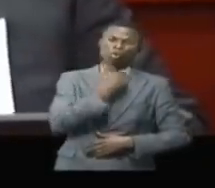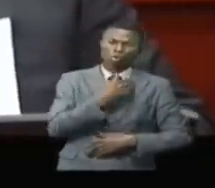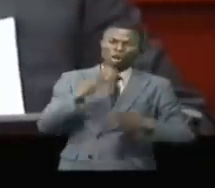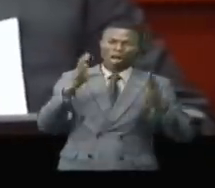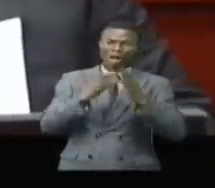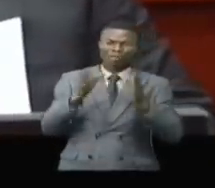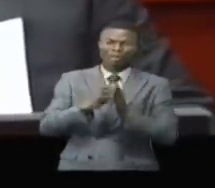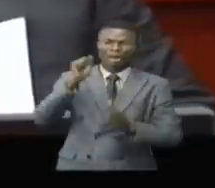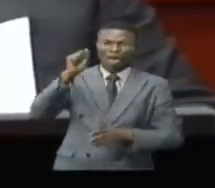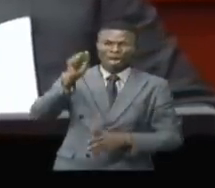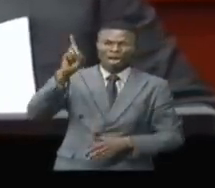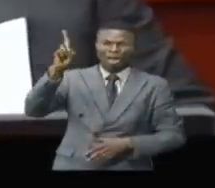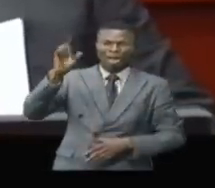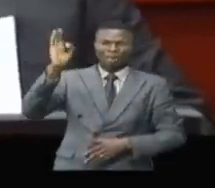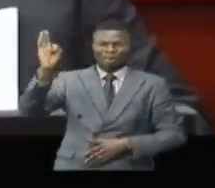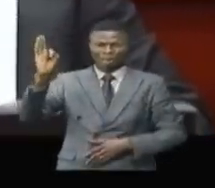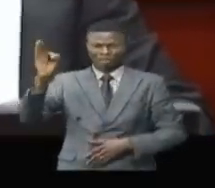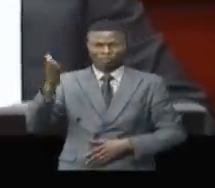MTM.